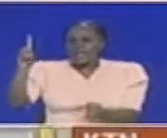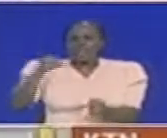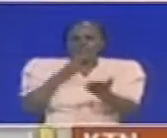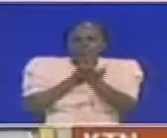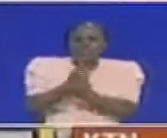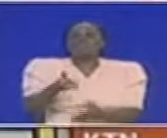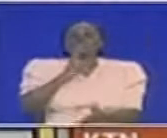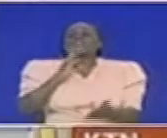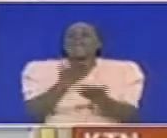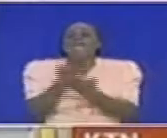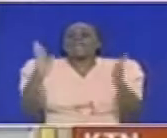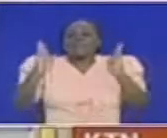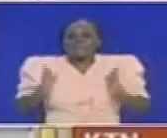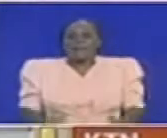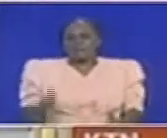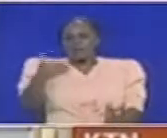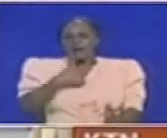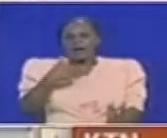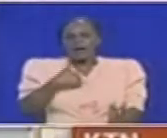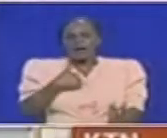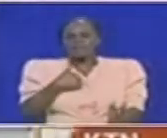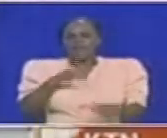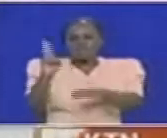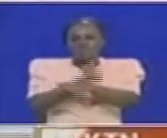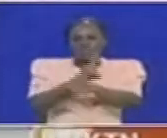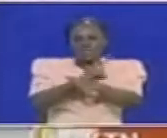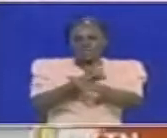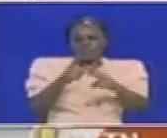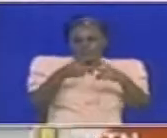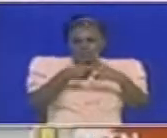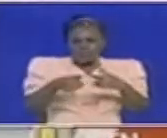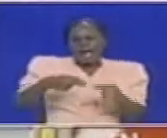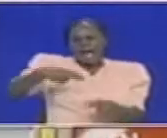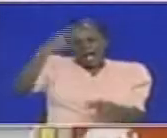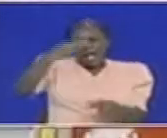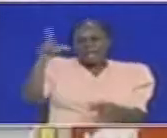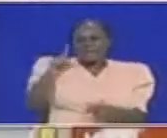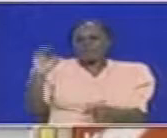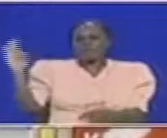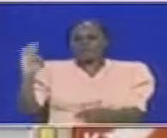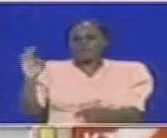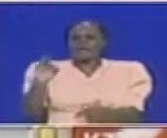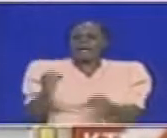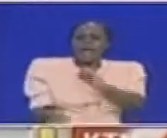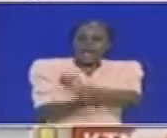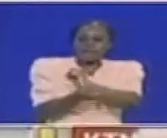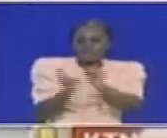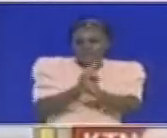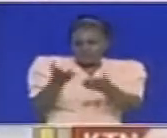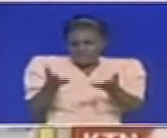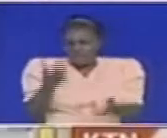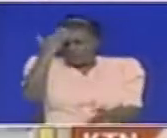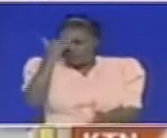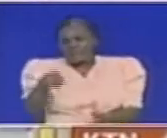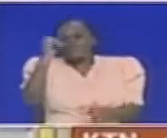Anybody who is using a source that has high levels of fluoride is advised to use these filters, because what